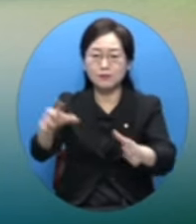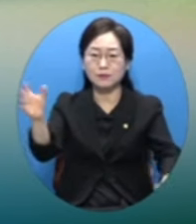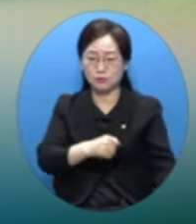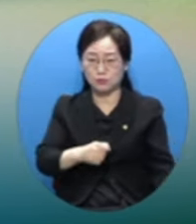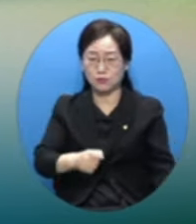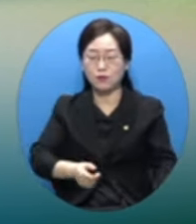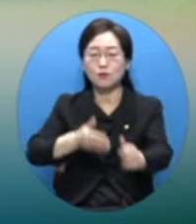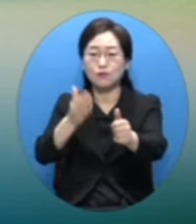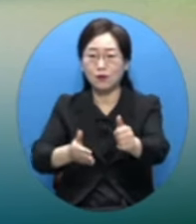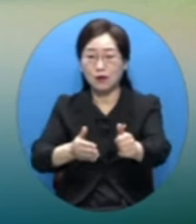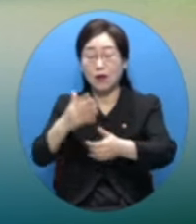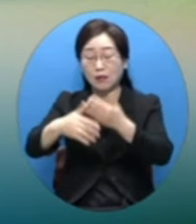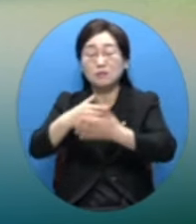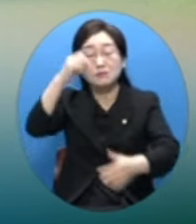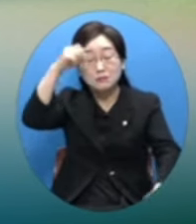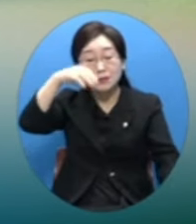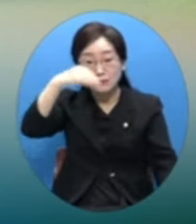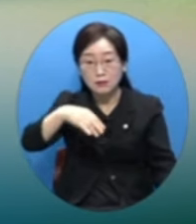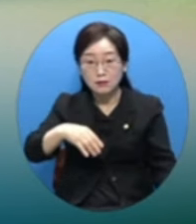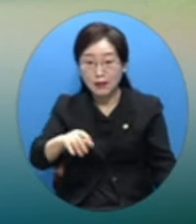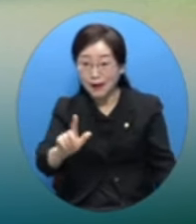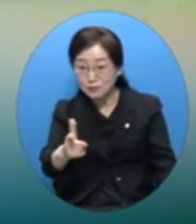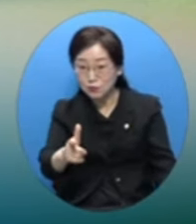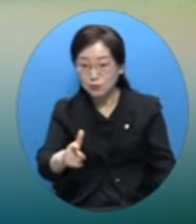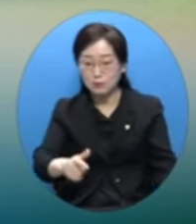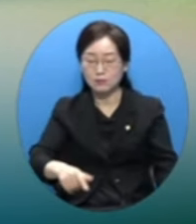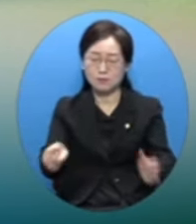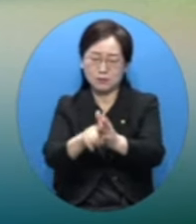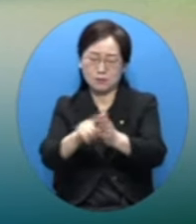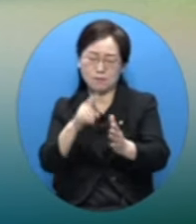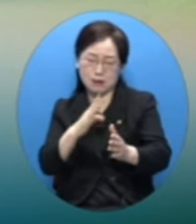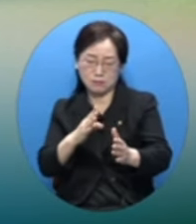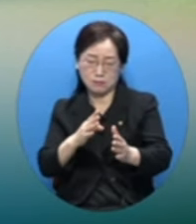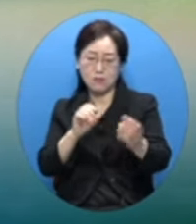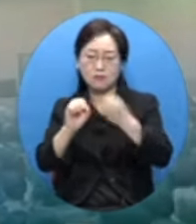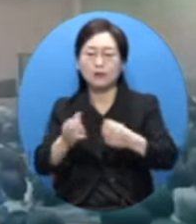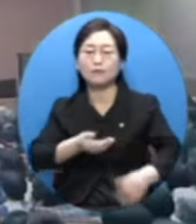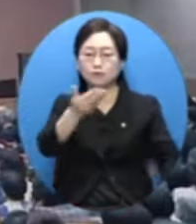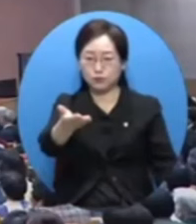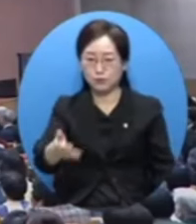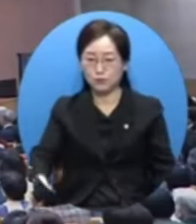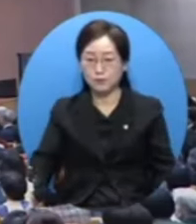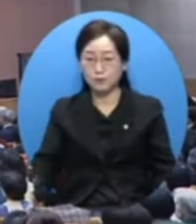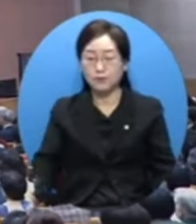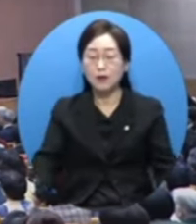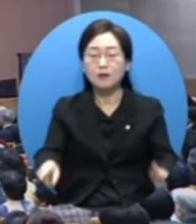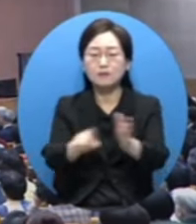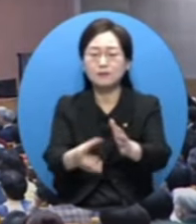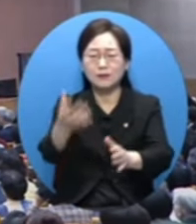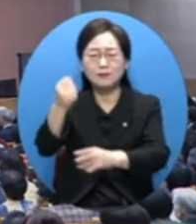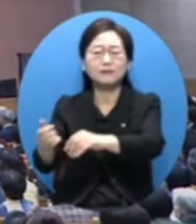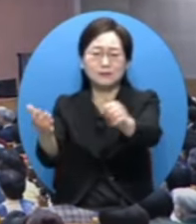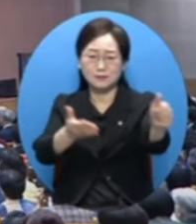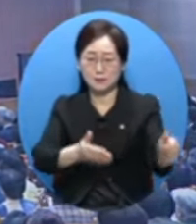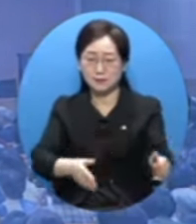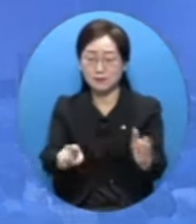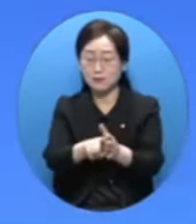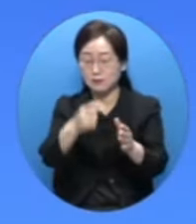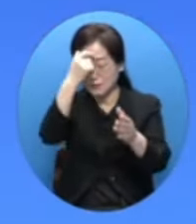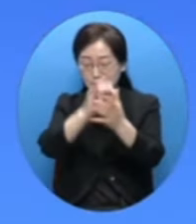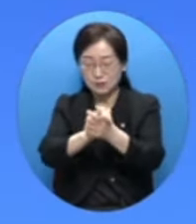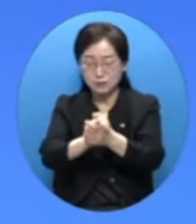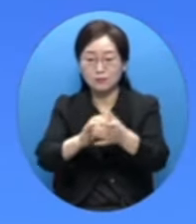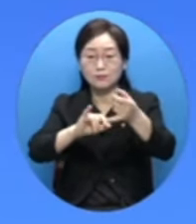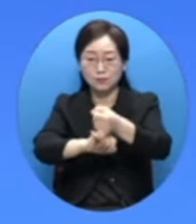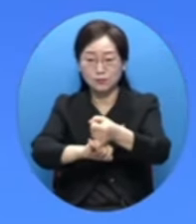하나님은 그 어떤 것도 아닌 오직 믿음에만 반응하신다. 믿음의 사람들이 되기를 바랍니다. 믿음의 기도를 드리는